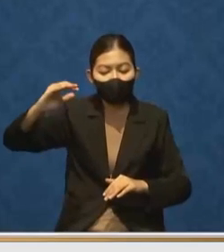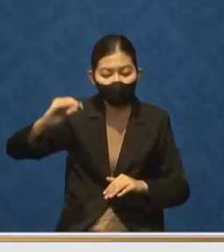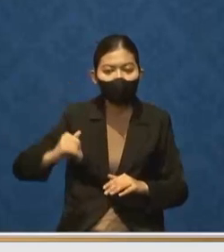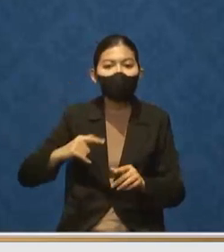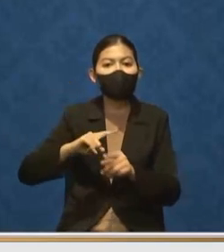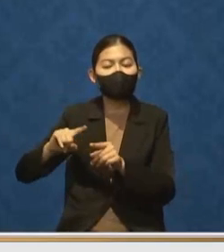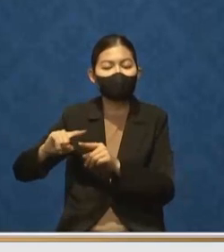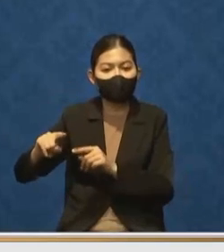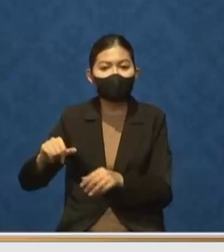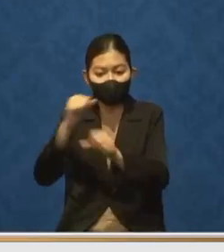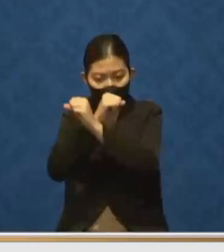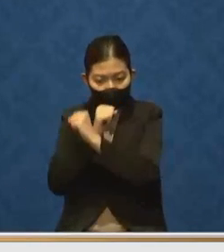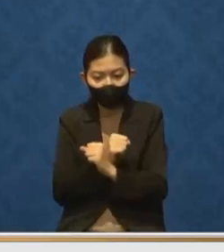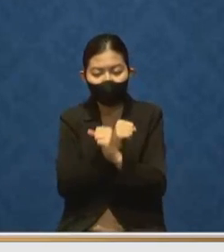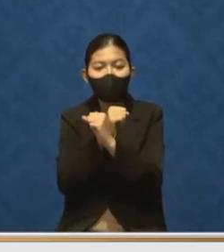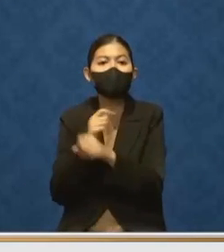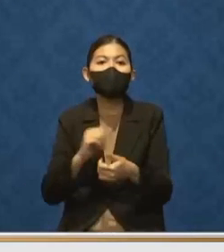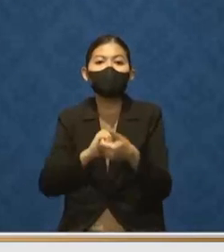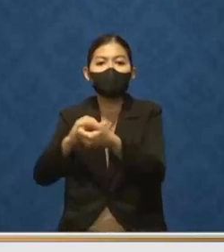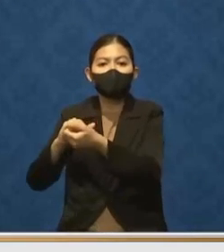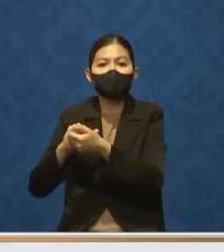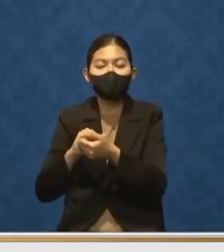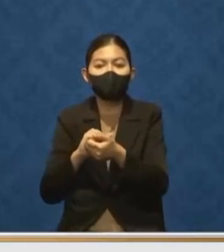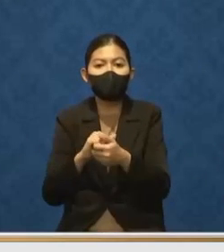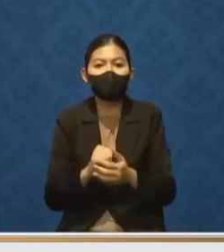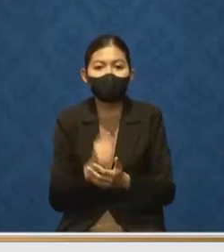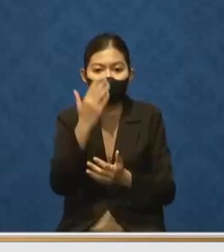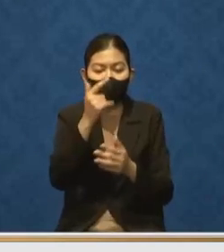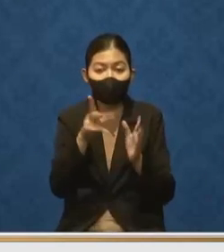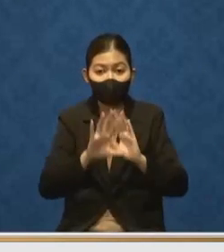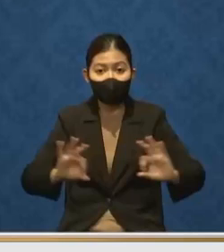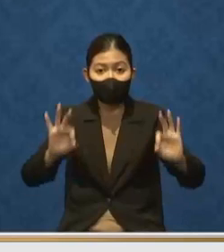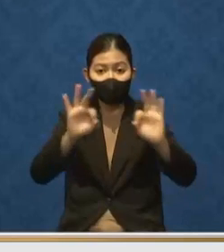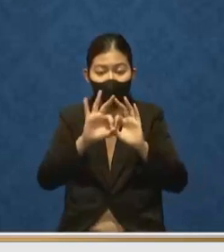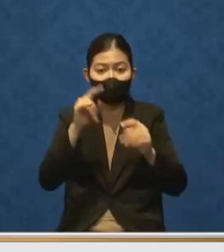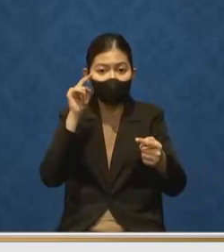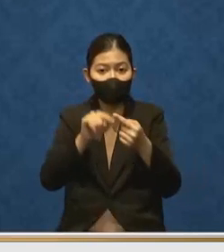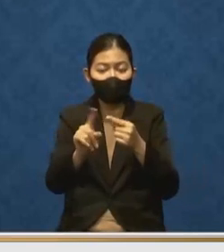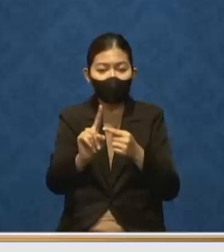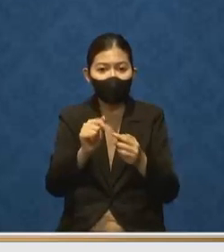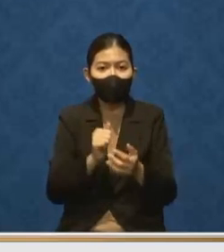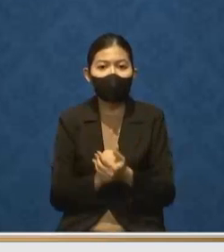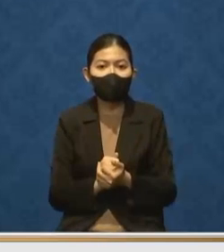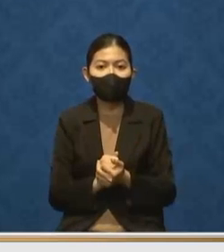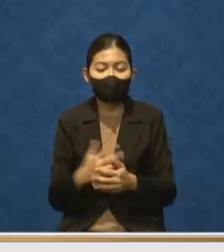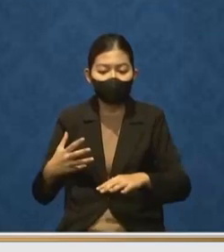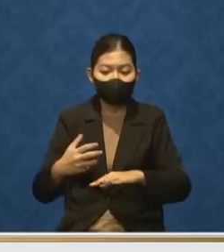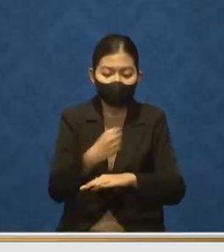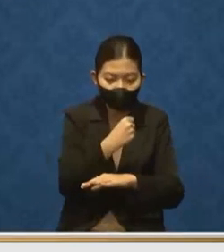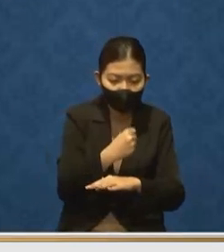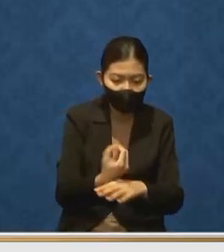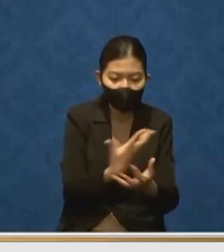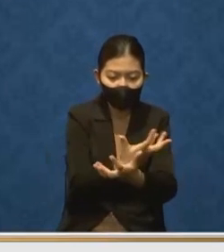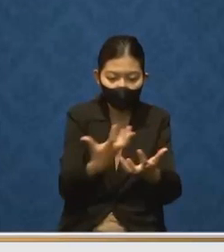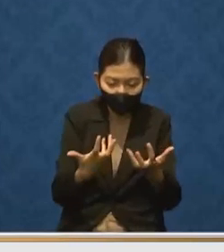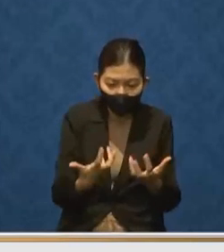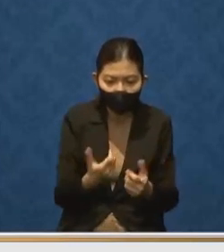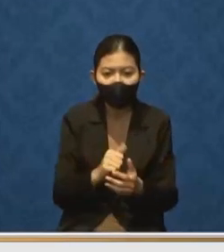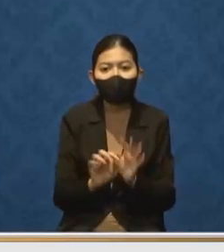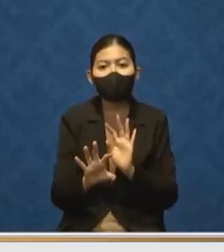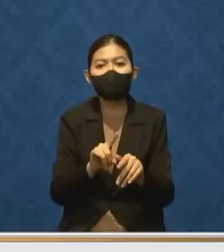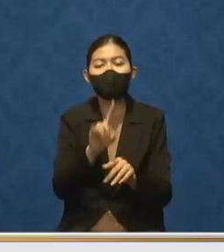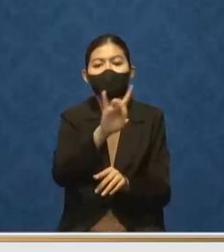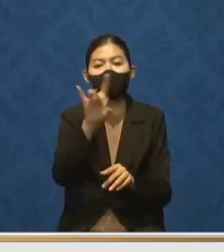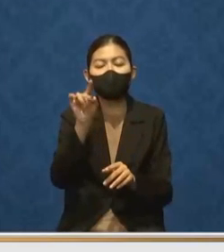ครงสร้างเครือข่ายการค้ายาเสพติดระดับสำคัญเพื่อนำไปสู่การจับกลุ่มยึดทรัพย์อายัดทรัพย์สินอย่างน้อย